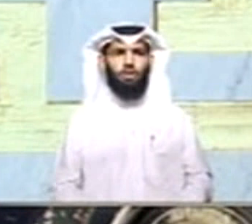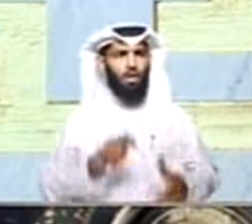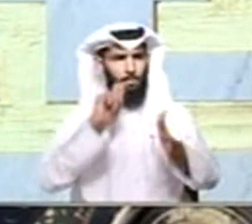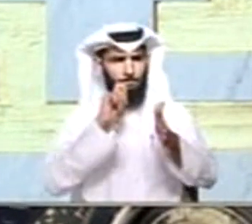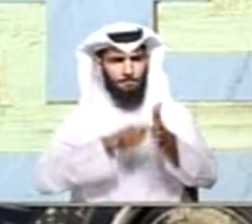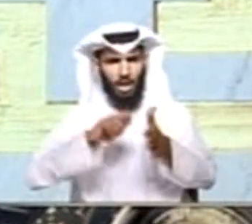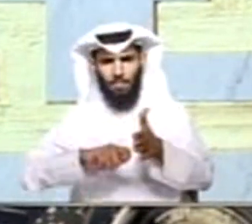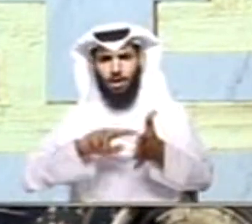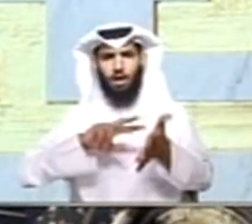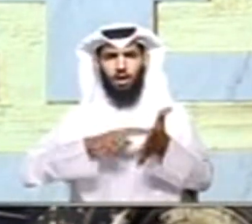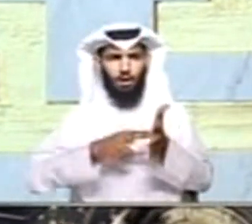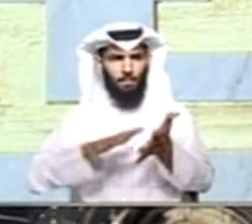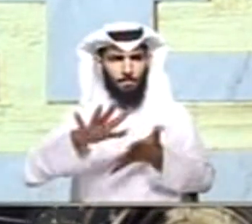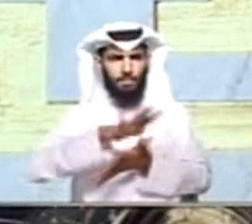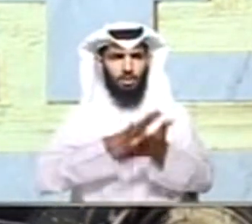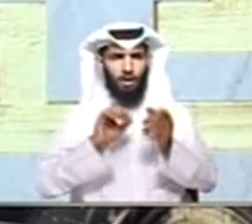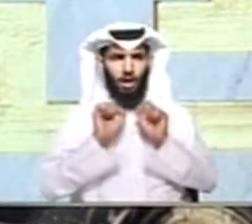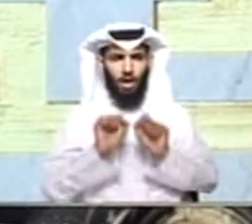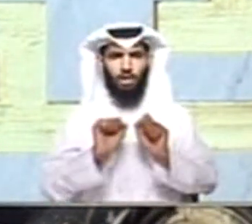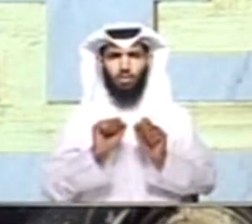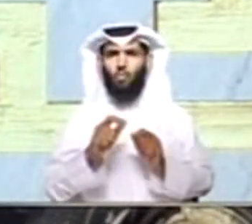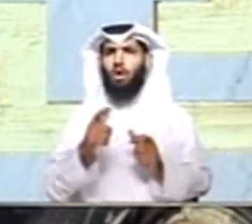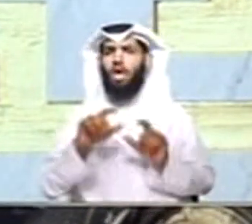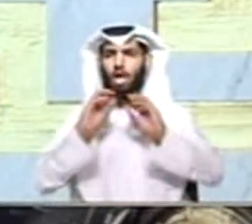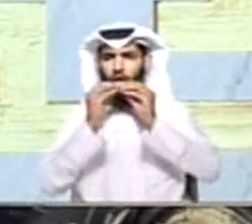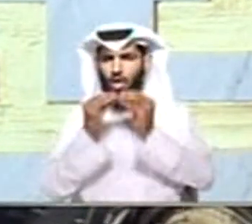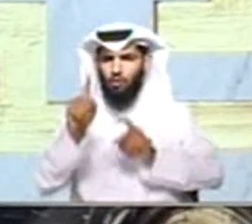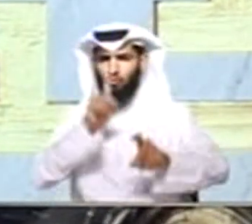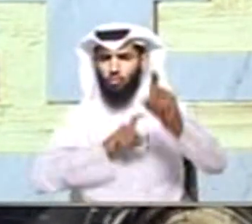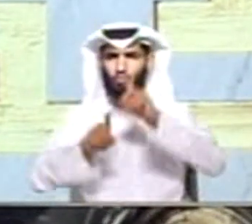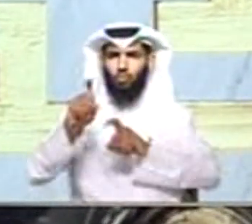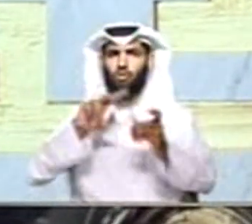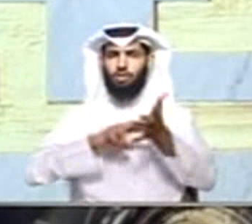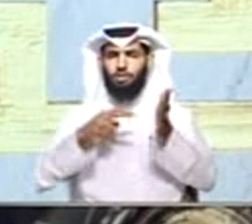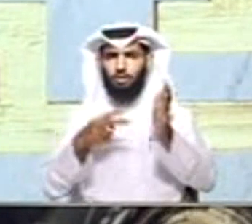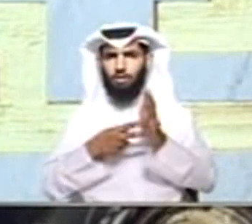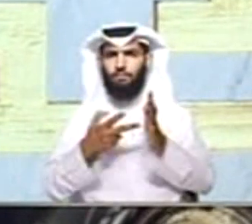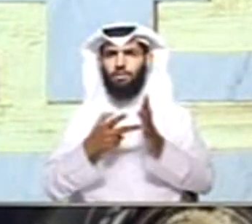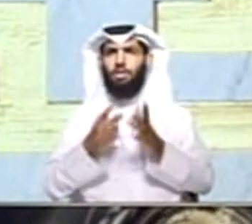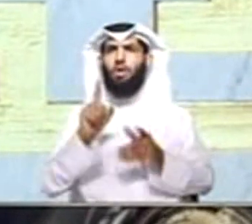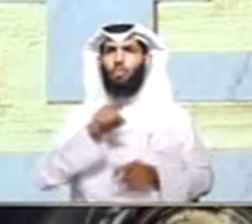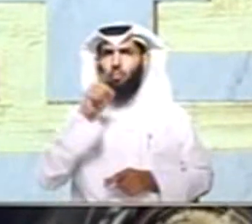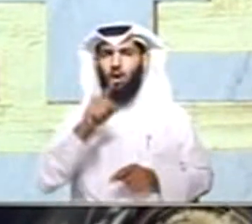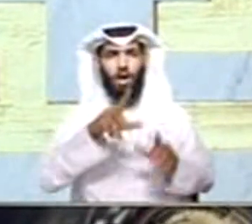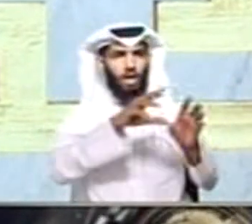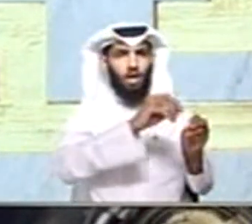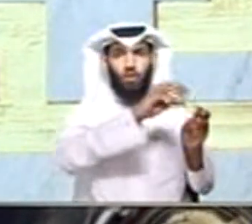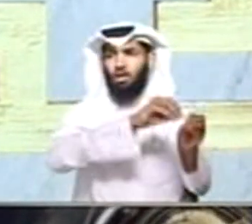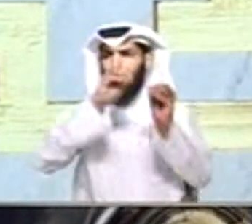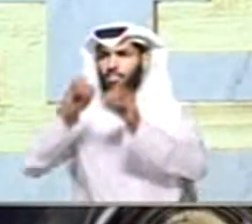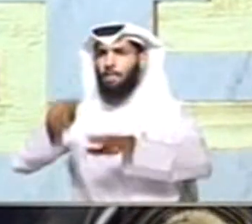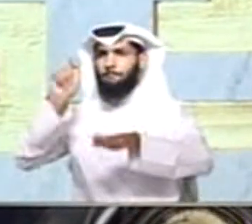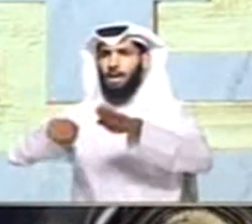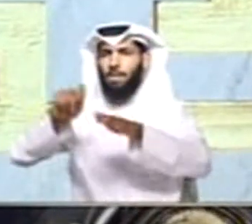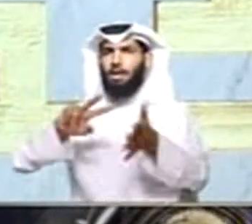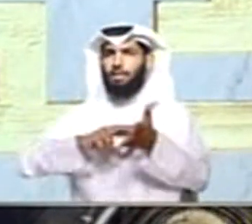بالقضايا اللي تحقق فيها الهيئة، والإحالات إن شاء الله القادمة اللي سوف تحال إلى النيابة العامة، ومنها